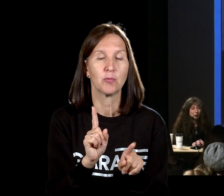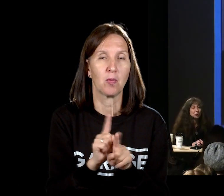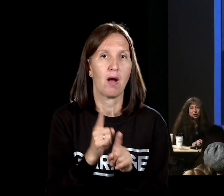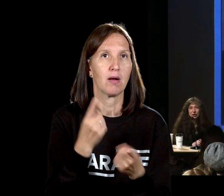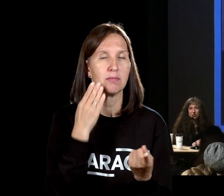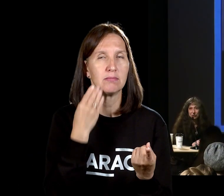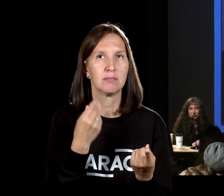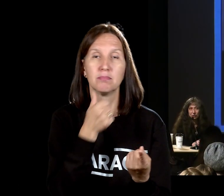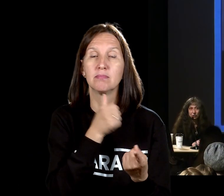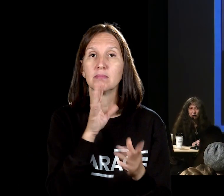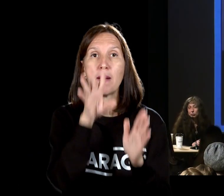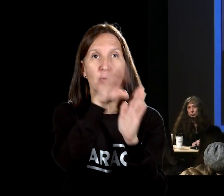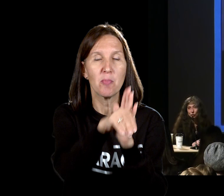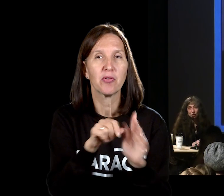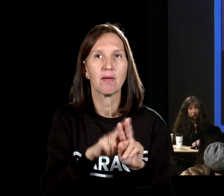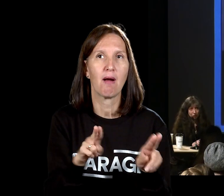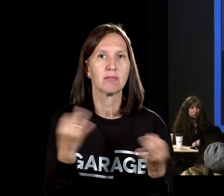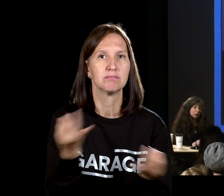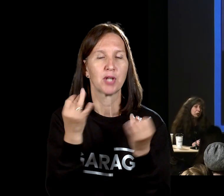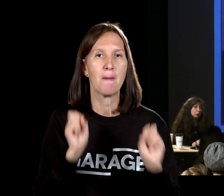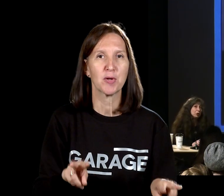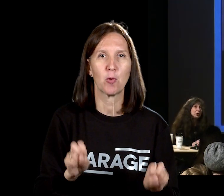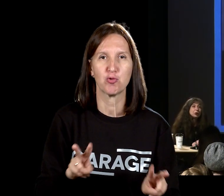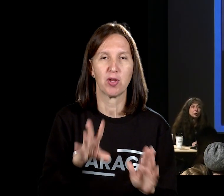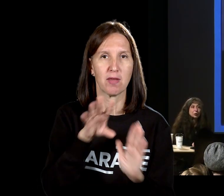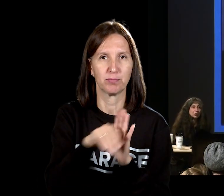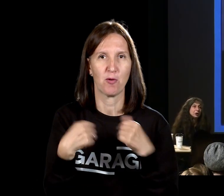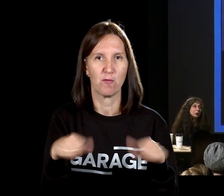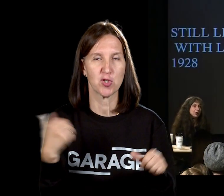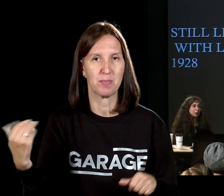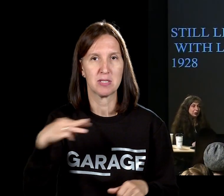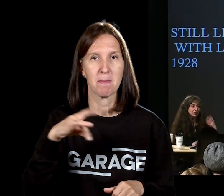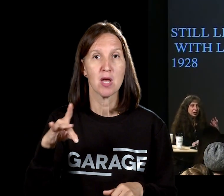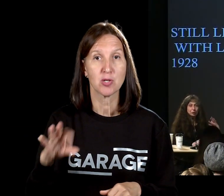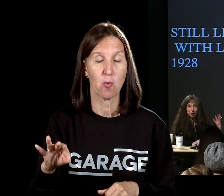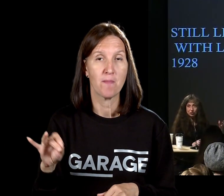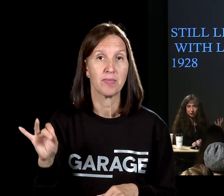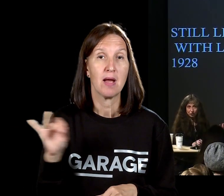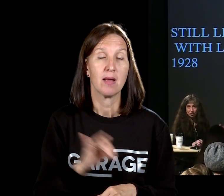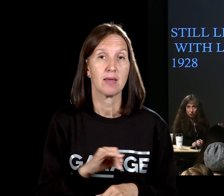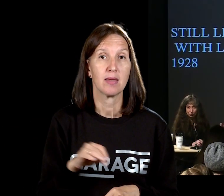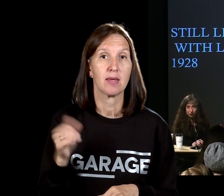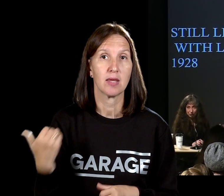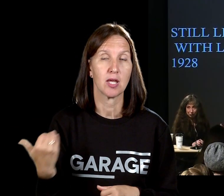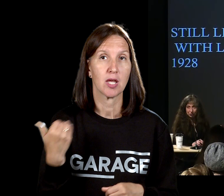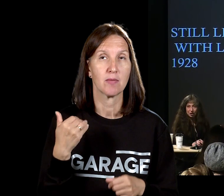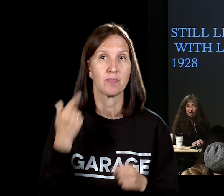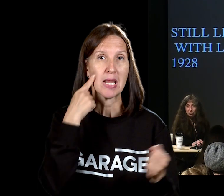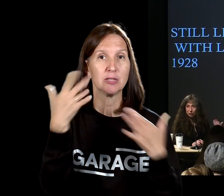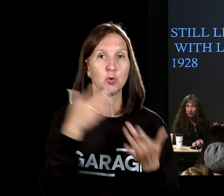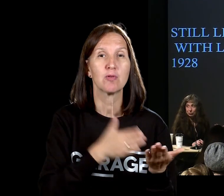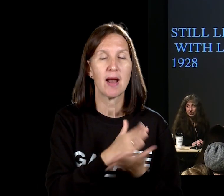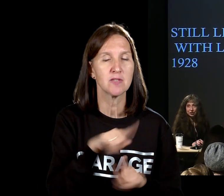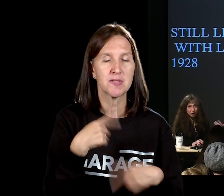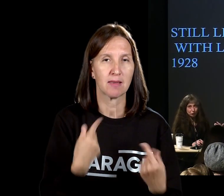головокружительное приключение живопись Миро, как то приключение, которое предлагает сюрреализм. Это всегда отправление отправиться в некий удивительный мир